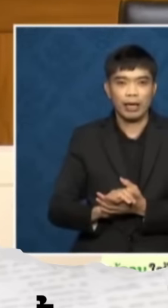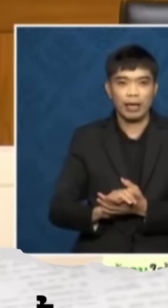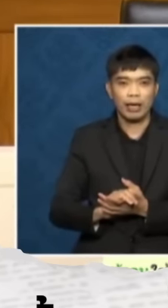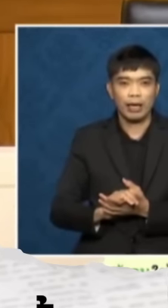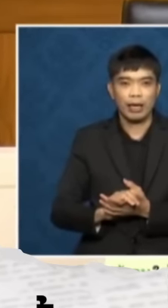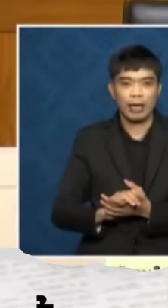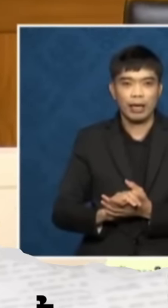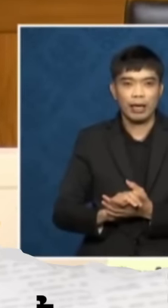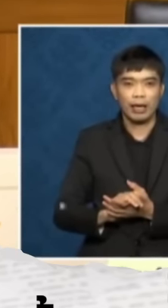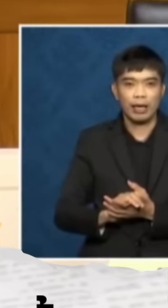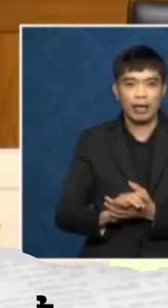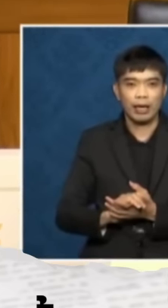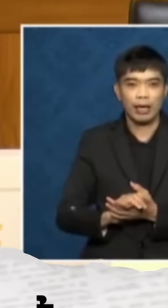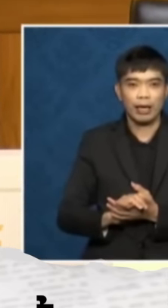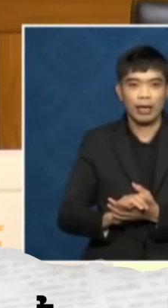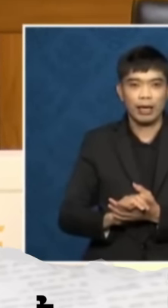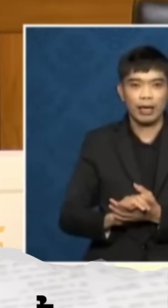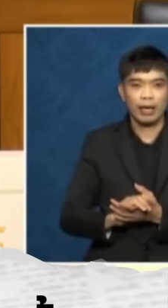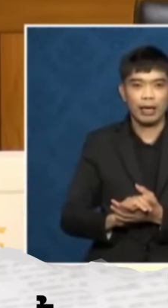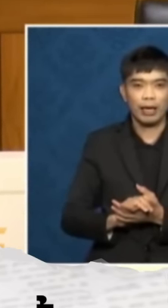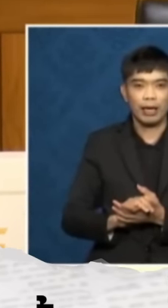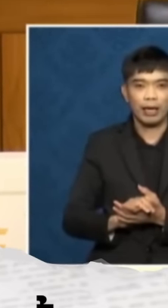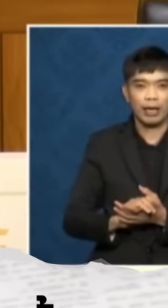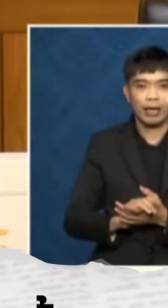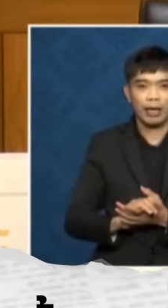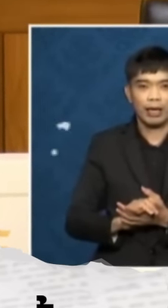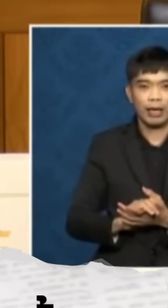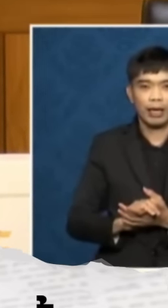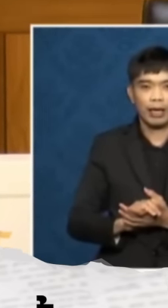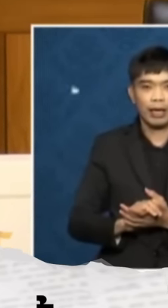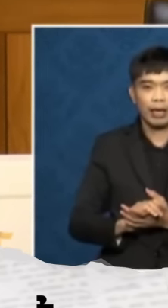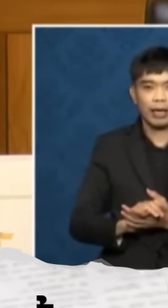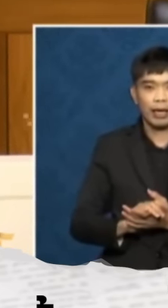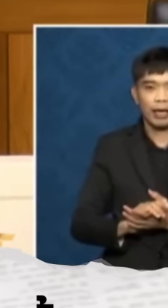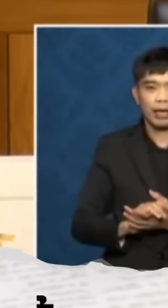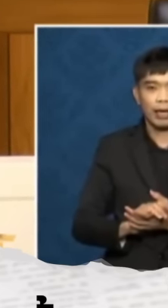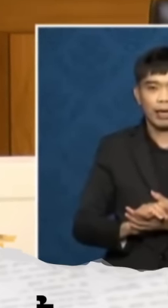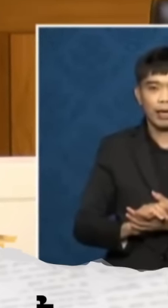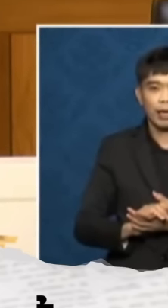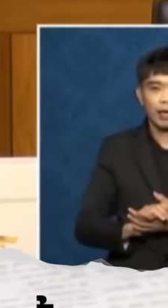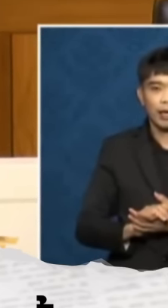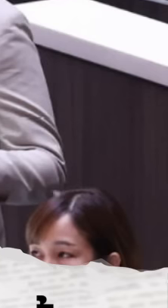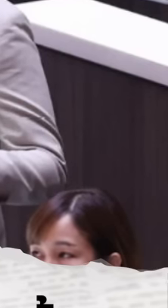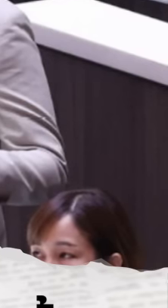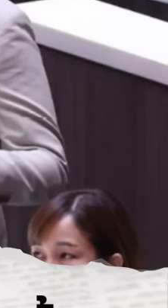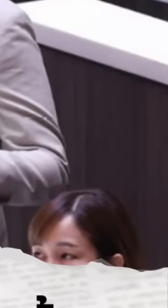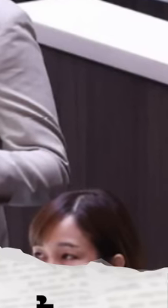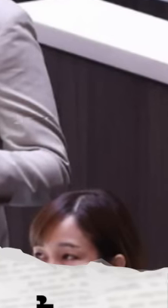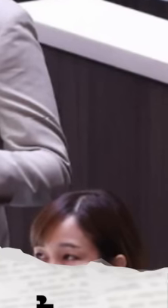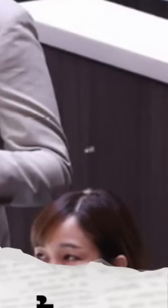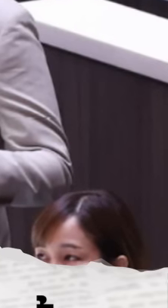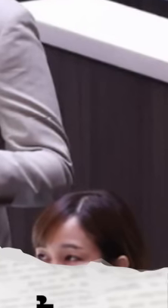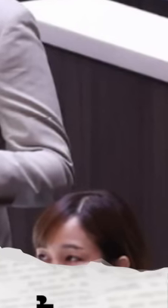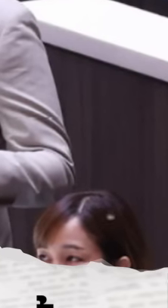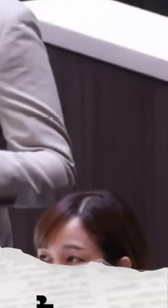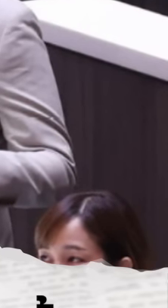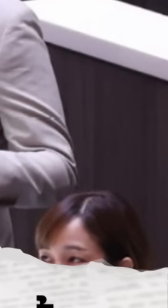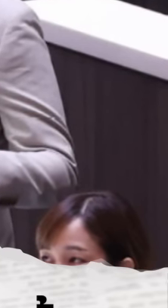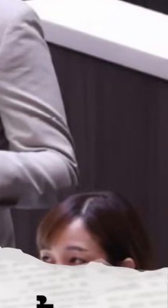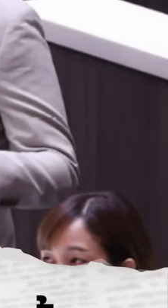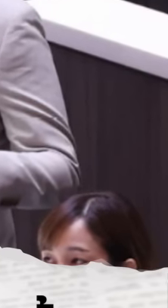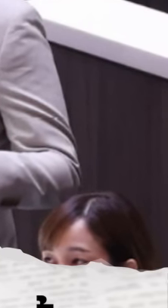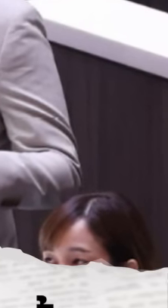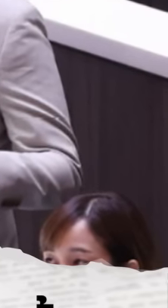ยค่ะก็มีการประท้วงกันวุ่นวายเลยนะฮะทั้งนายชัยวัฒนาตินรัตน์นะส.ส.มหาสารคามแล้วก็แพทย์หญิงศรียา